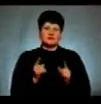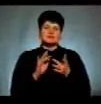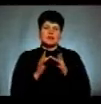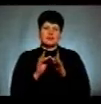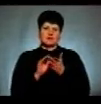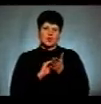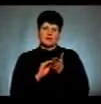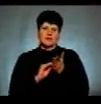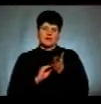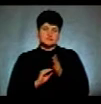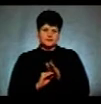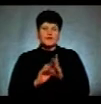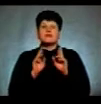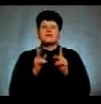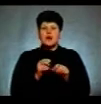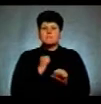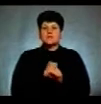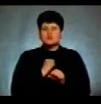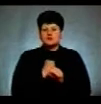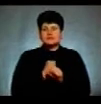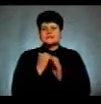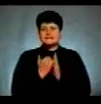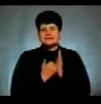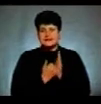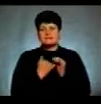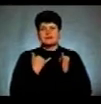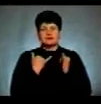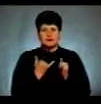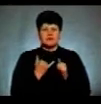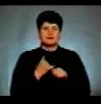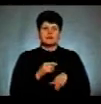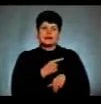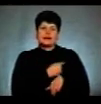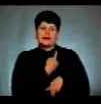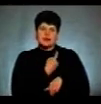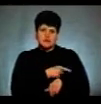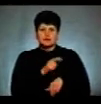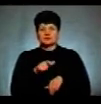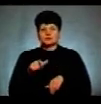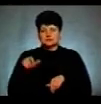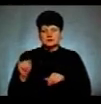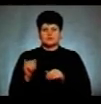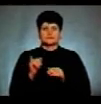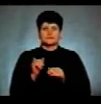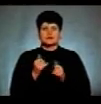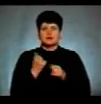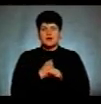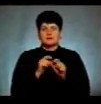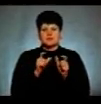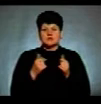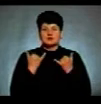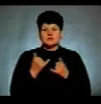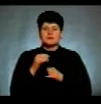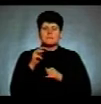рецептом. Як працює система для пацієнтів, лікарів та фармацевтів? Про це сьогодні говоримо у програмі разом із нашими гостями. А це Наталія